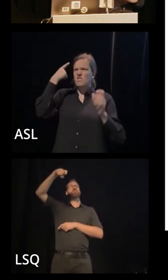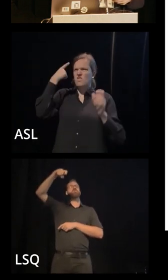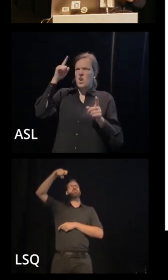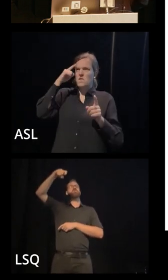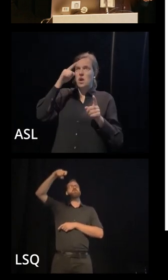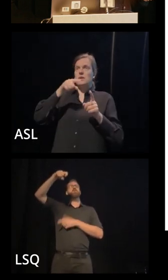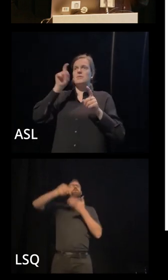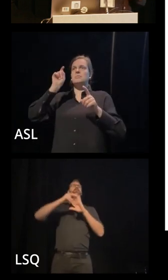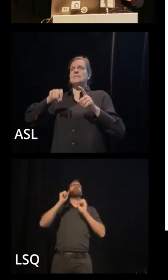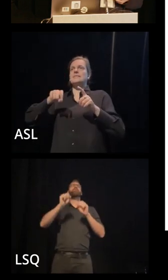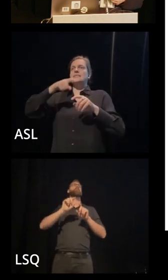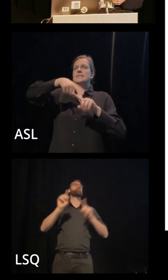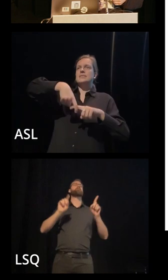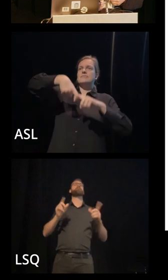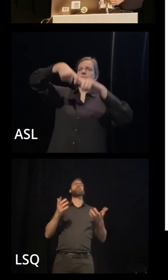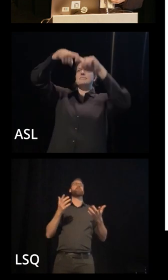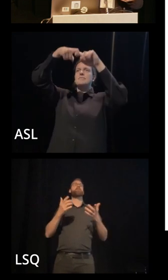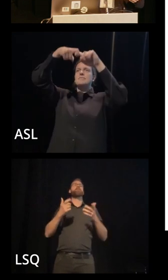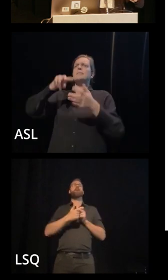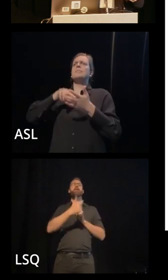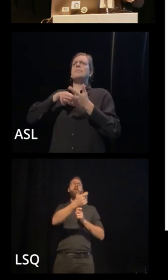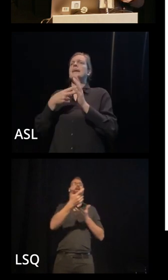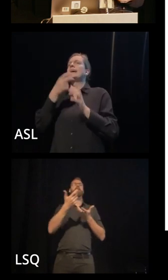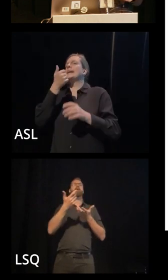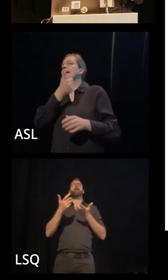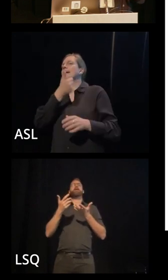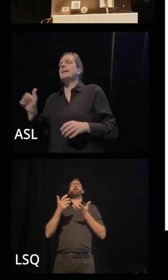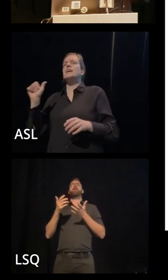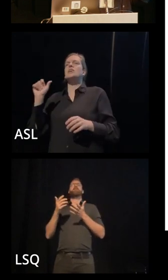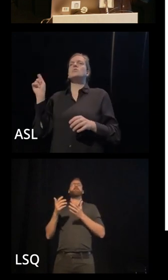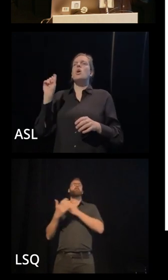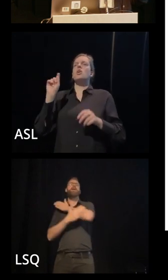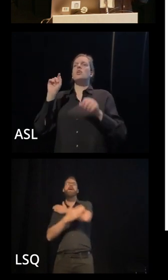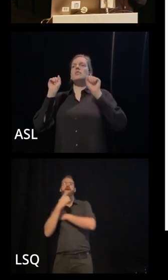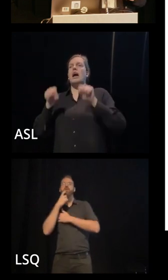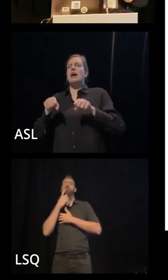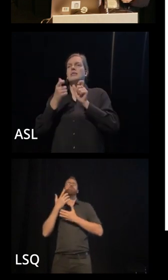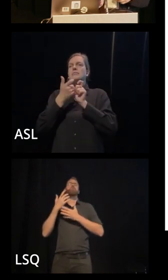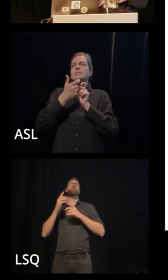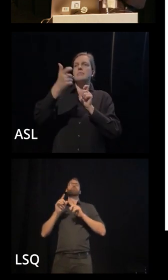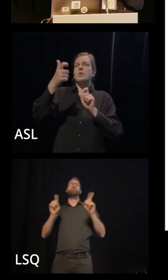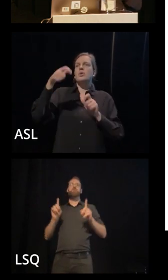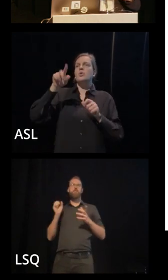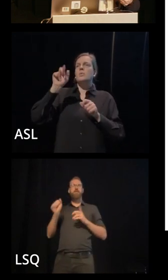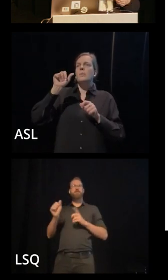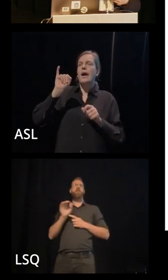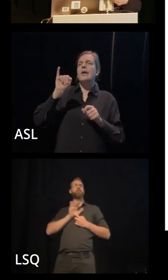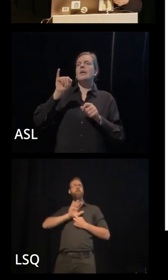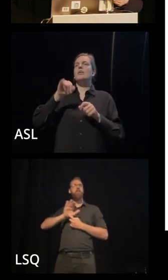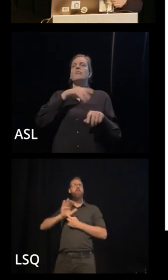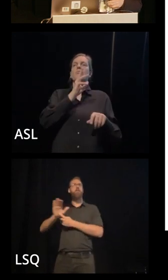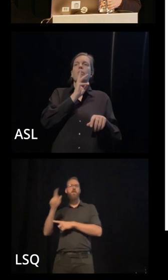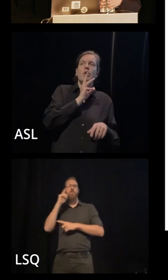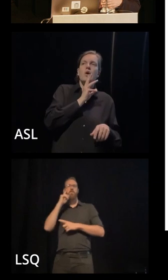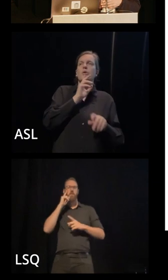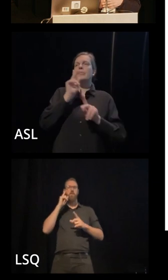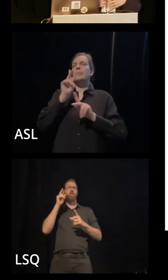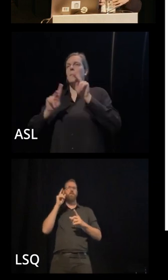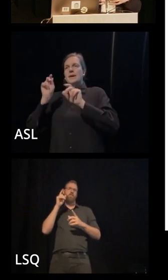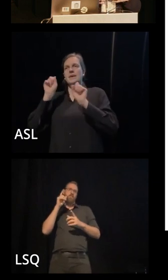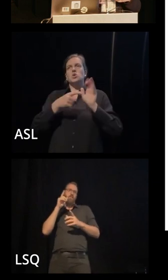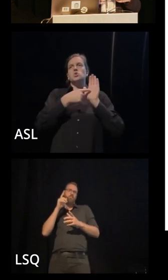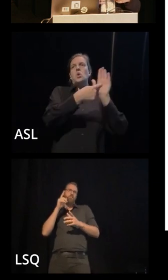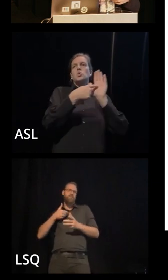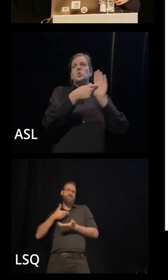les berges, les espaces riverains, partout sur le Saint-Laurent. Fait que c'est sa versatilité